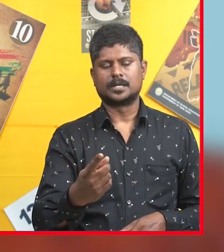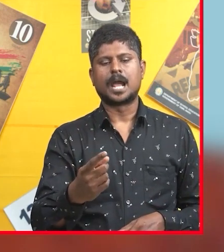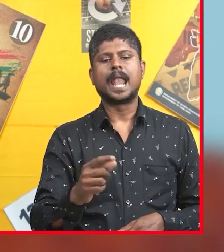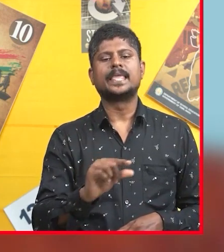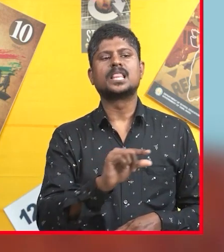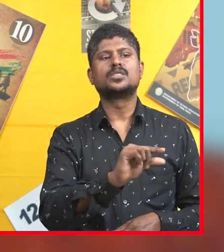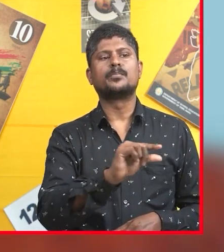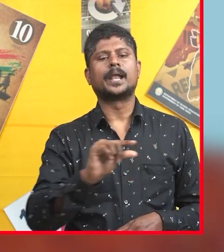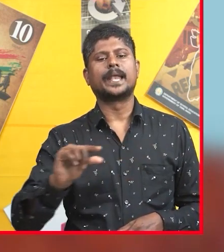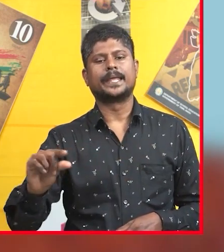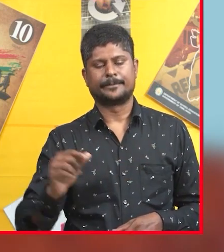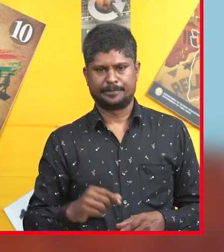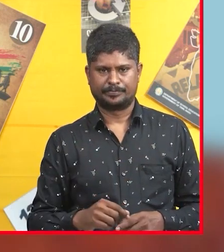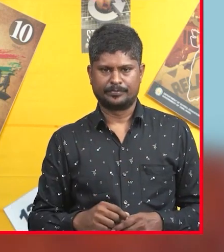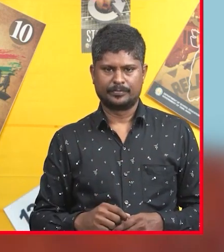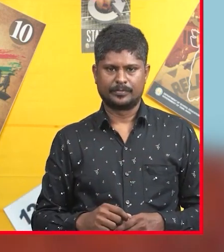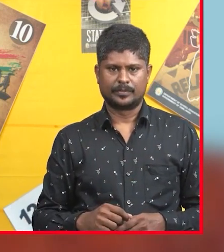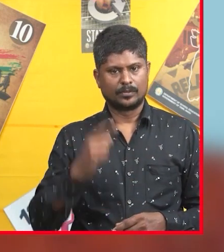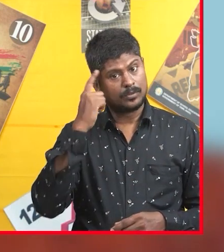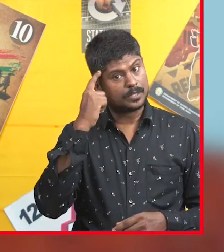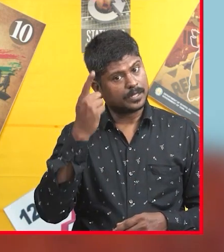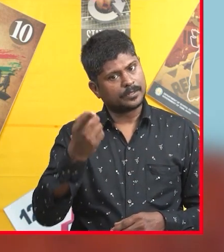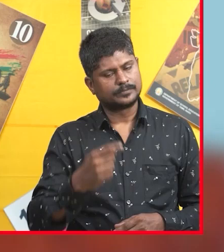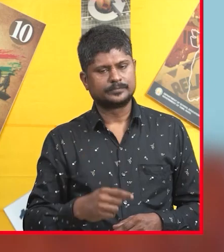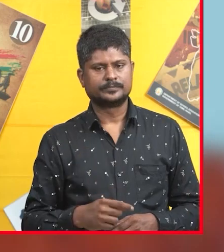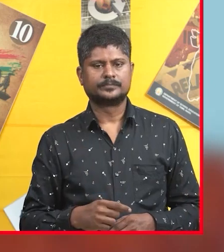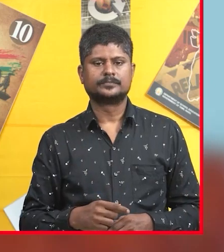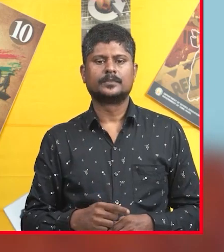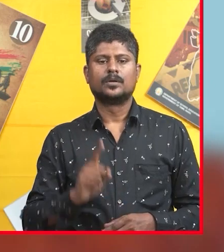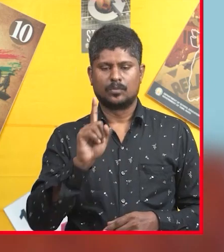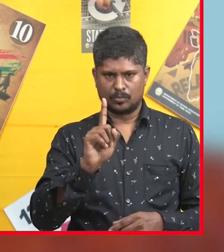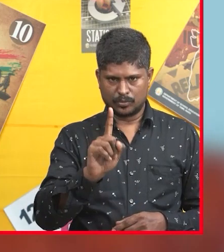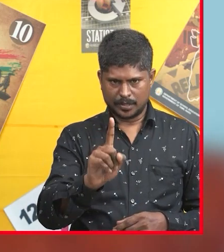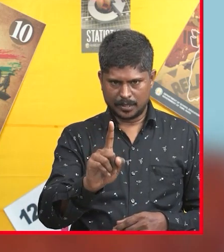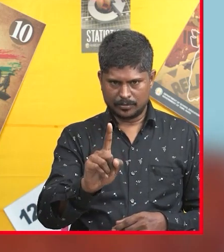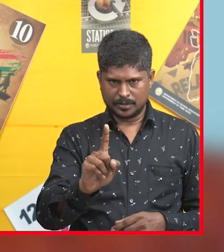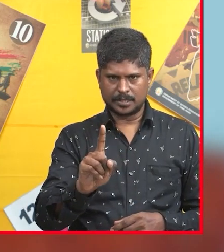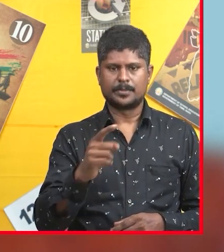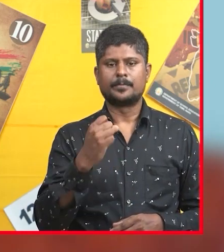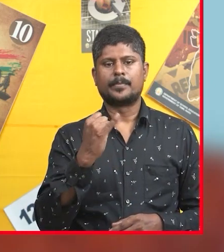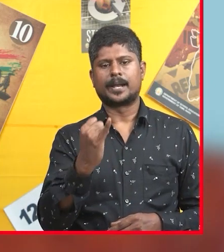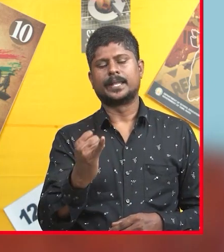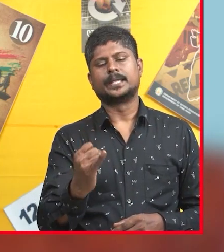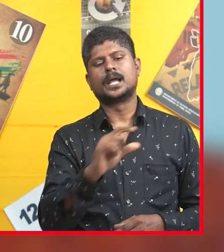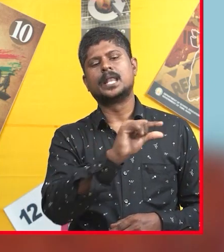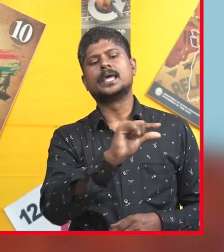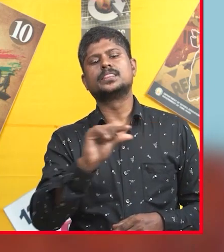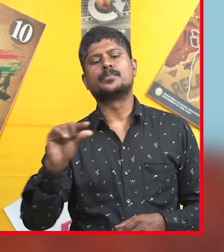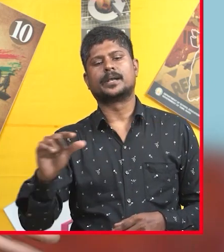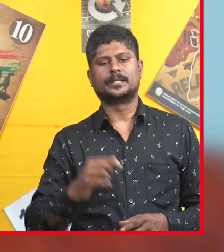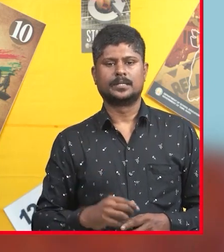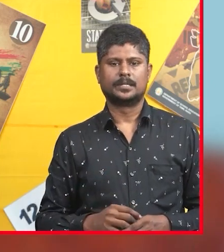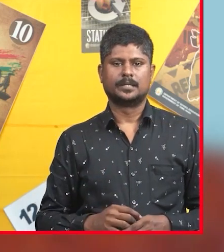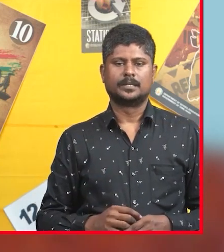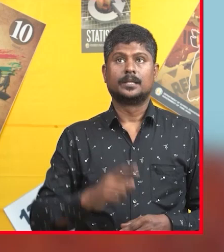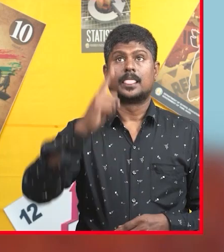பரணி. கலிங்கத்து பரணி உங்களுக்கு தெரியும், முதலில் தோன்றிய பரணி கலிங்கத்து பரணி, இதை